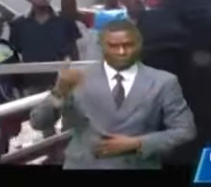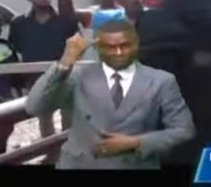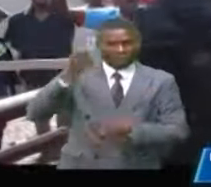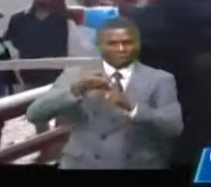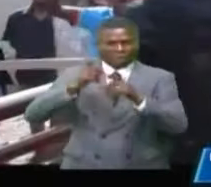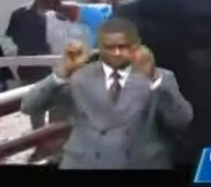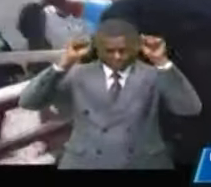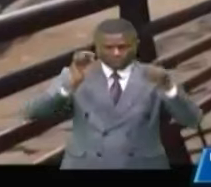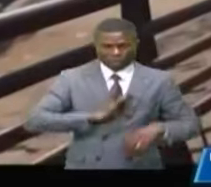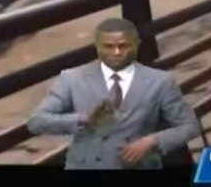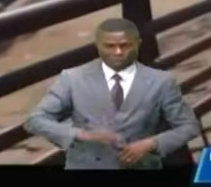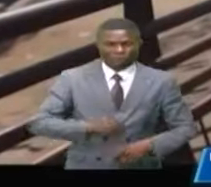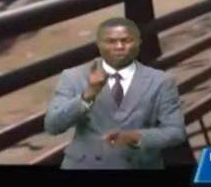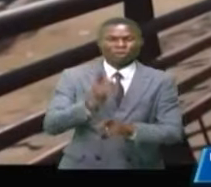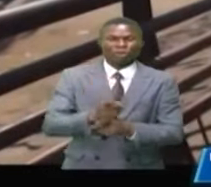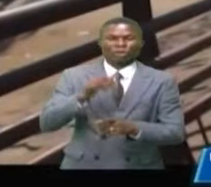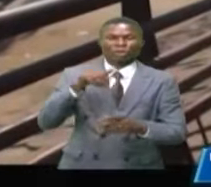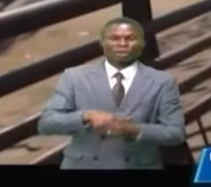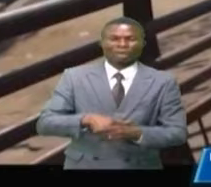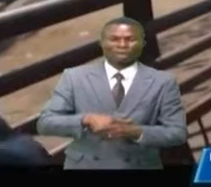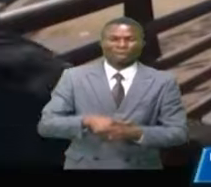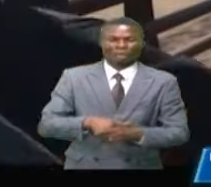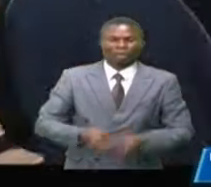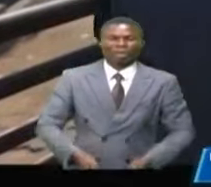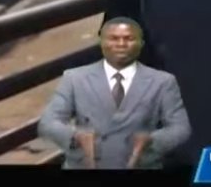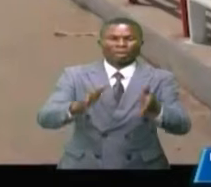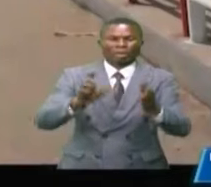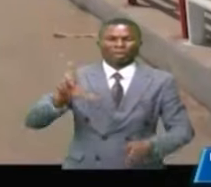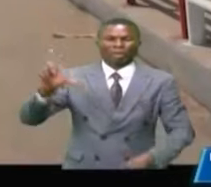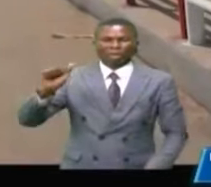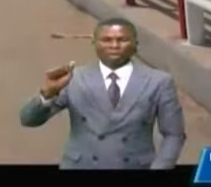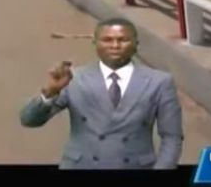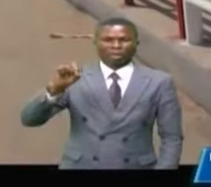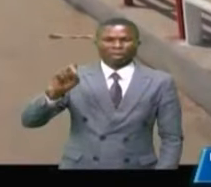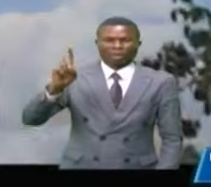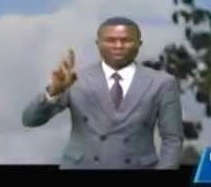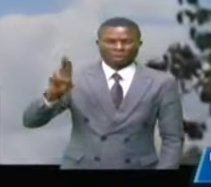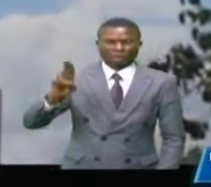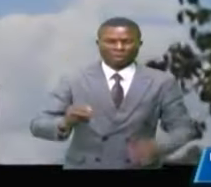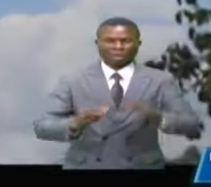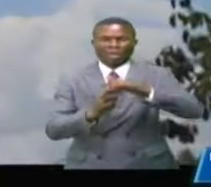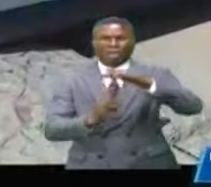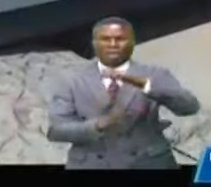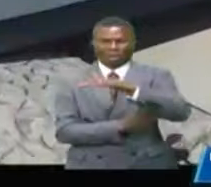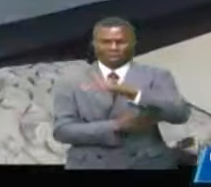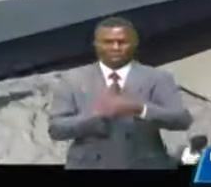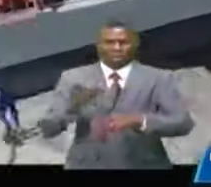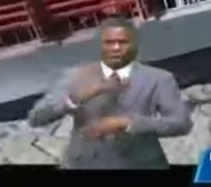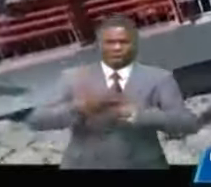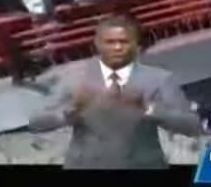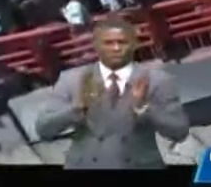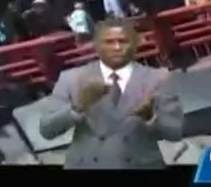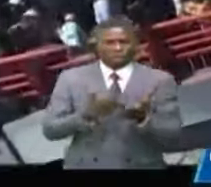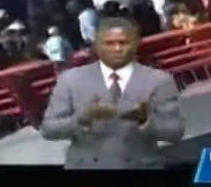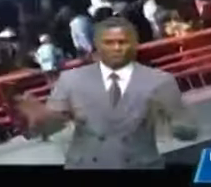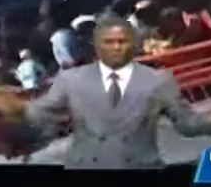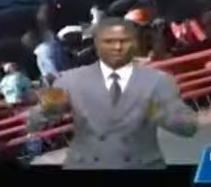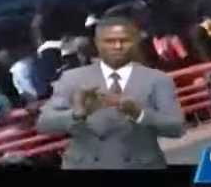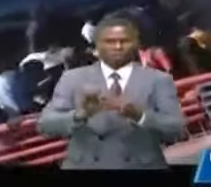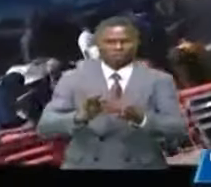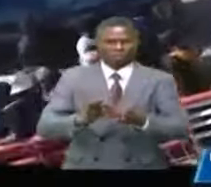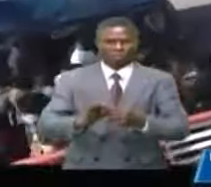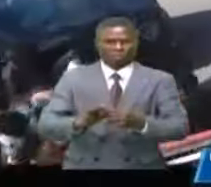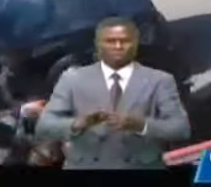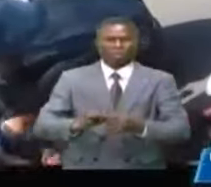chef de l'État, plus précisément sur l'avenue Landou en passant par les ponts Luboudi nouvellement construits qui relient la commune